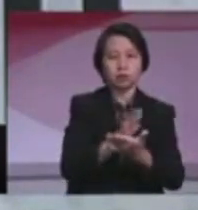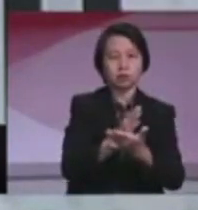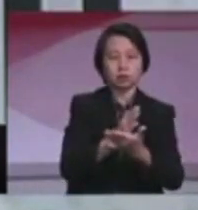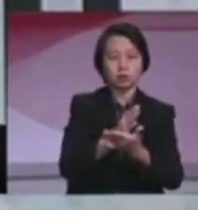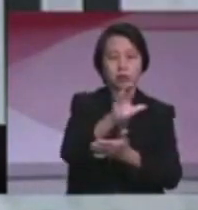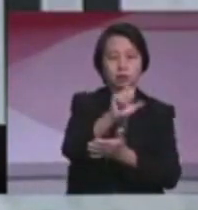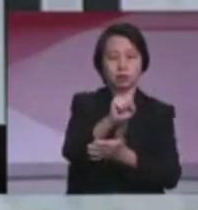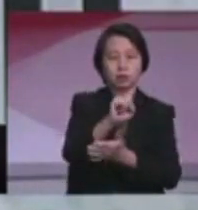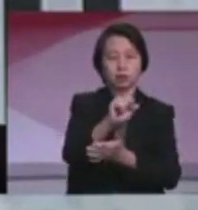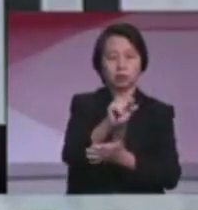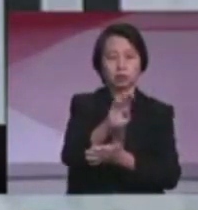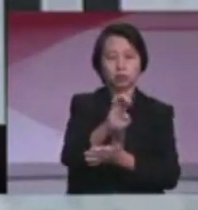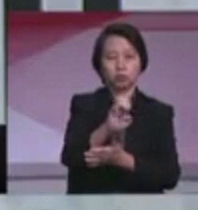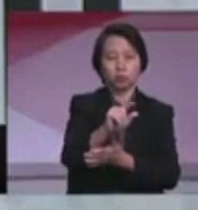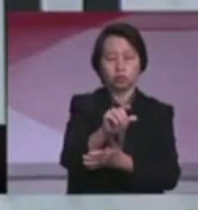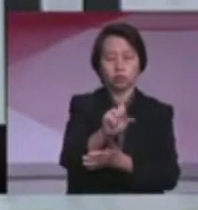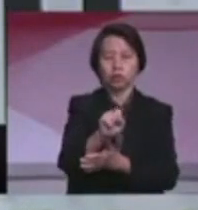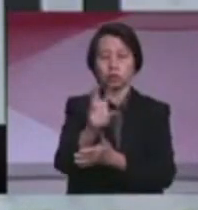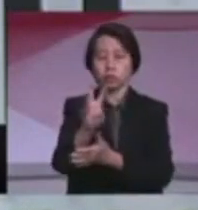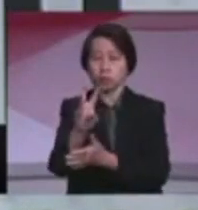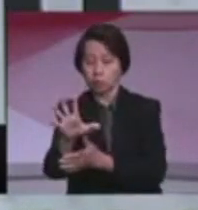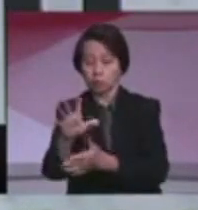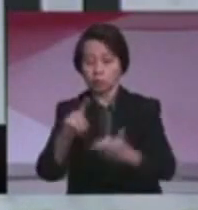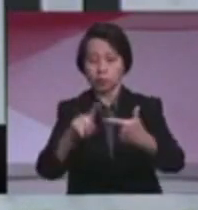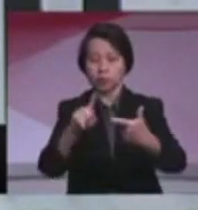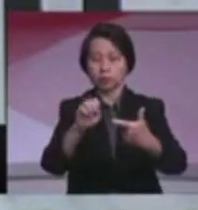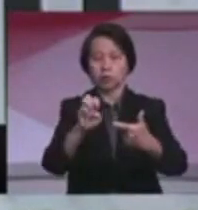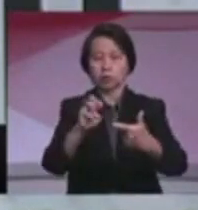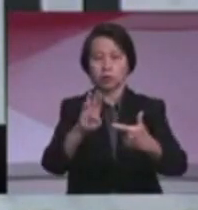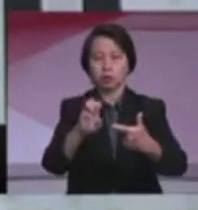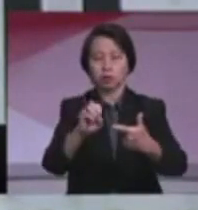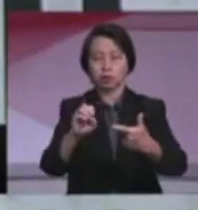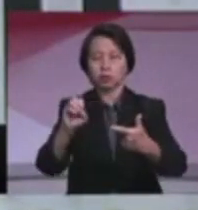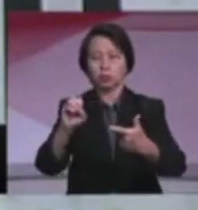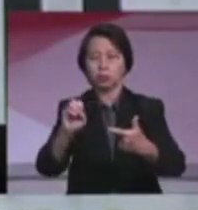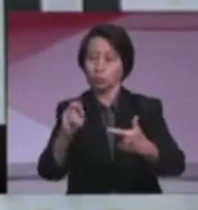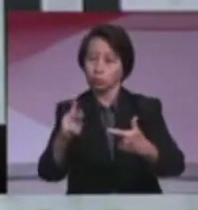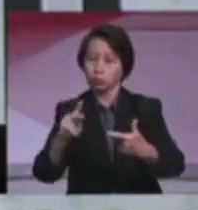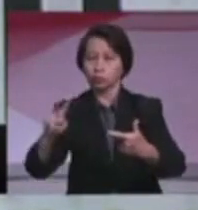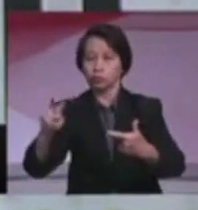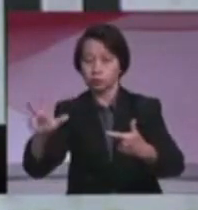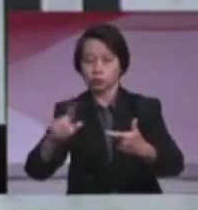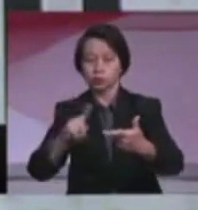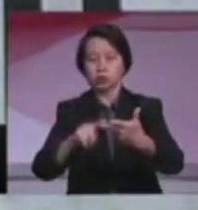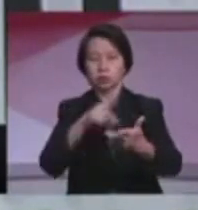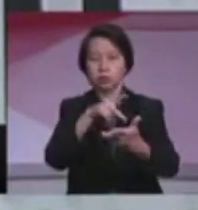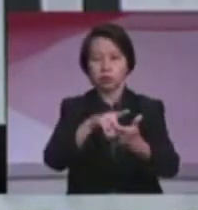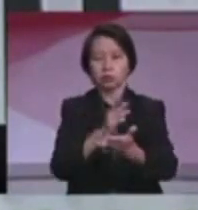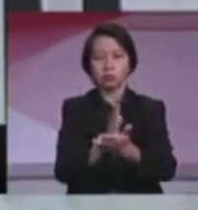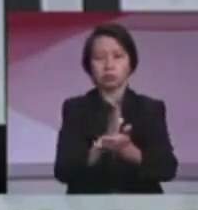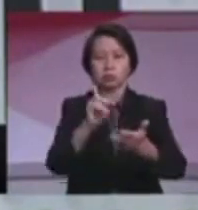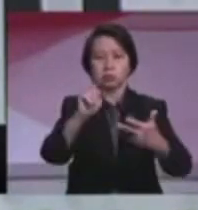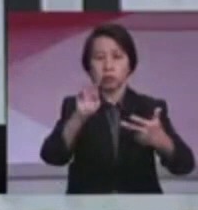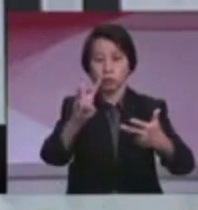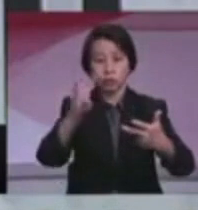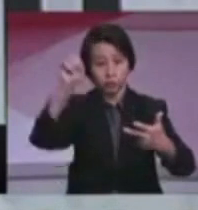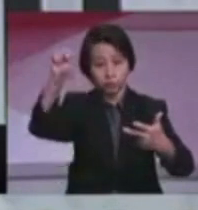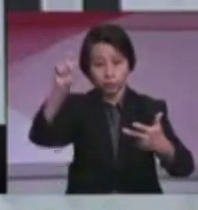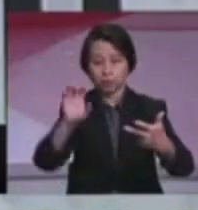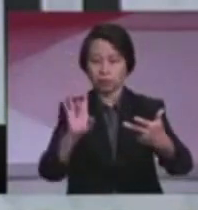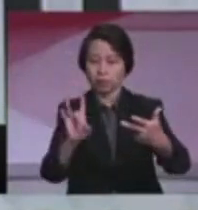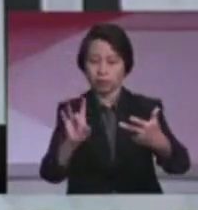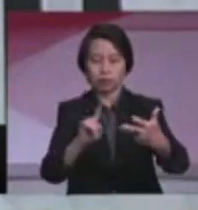Sibuga 65 kes, kluster Tembok 23 kes, kluster pusat tahanan sementara Tawau 8